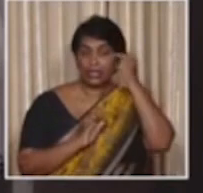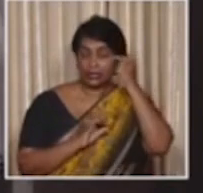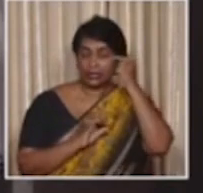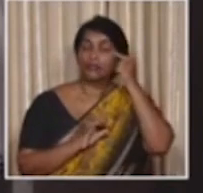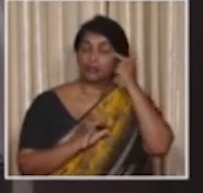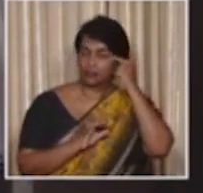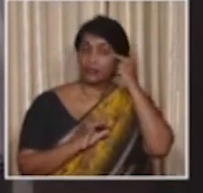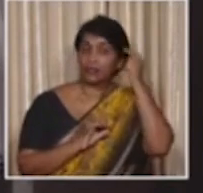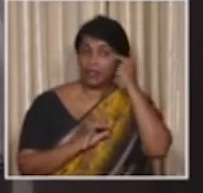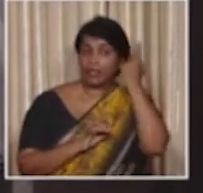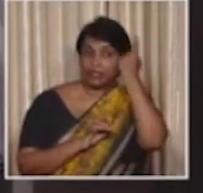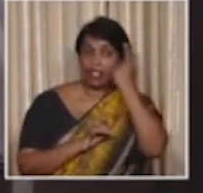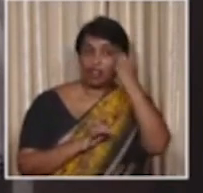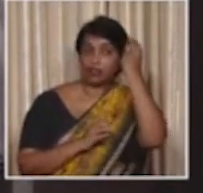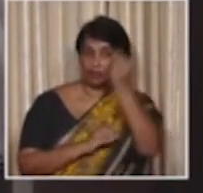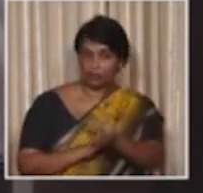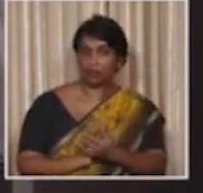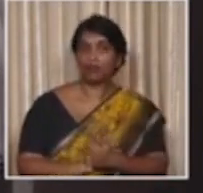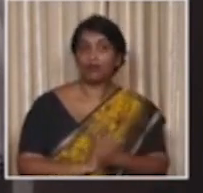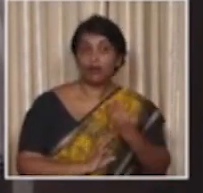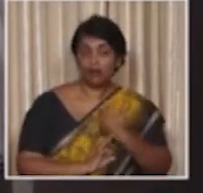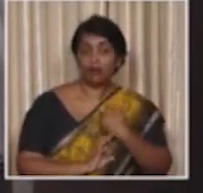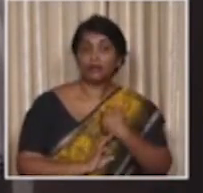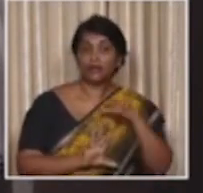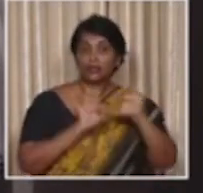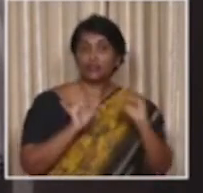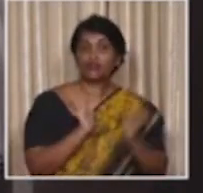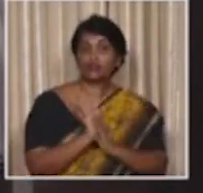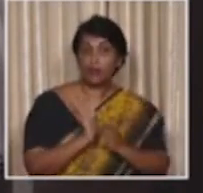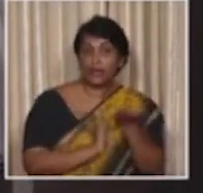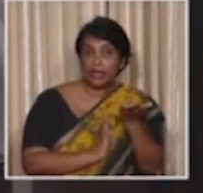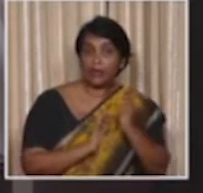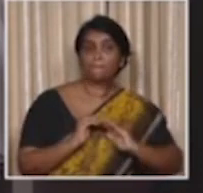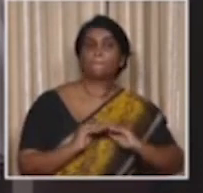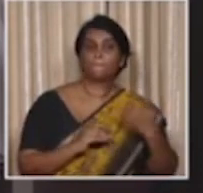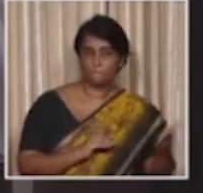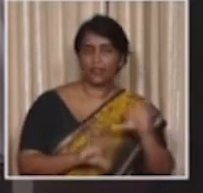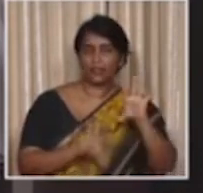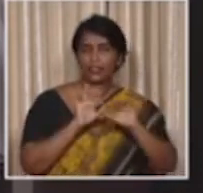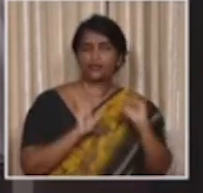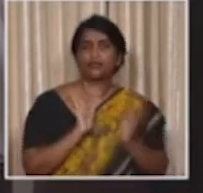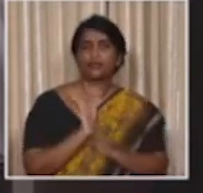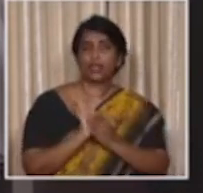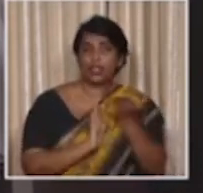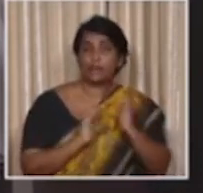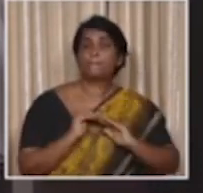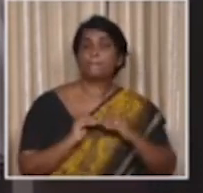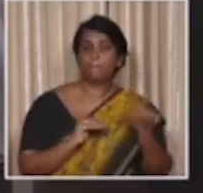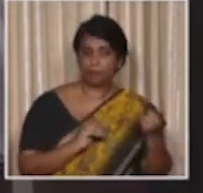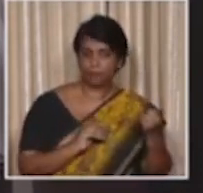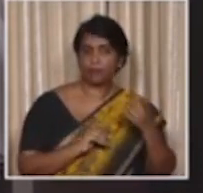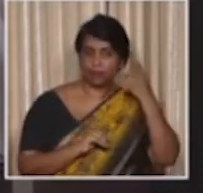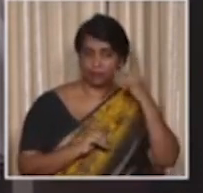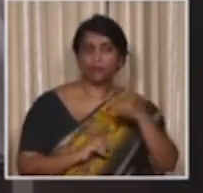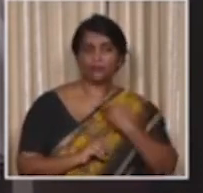මානසිකත්වයේ මනස ඒ දැනුම පෑදුනේ අපි සිලෙක් කමිටියක් ඉල්ලුවෙන් පස්සේ තේරීම් කාරක සභාවක් ඉල්ලුවෙන් පස්සේ. ඒ